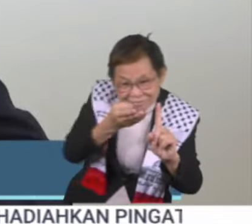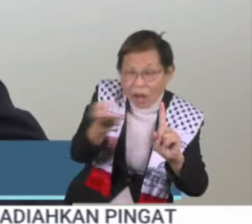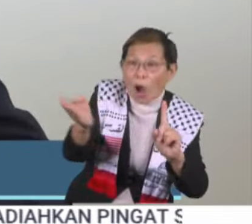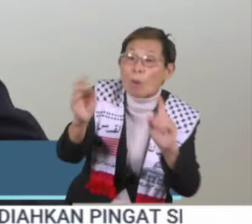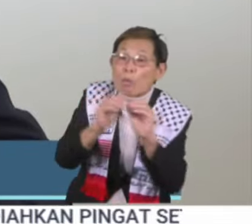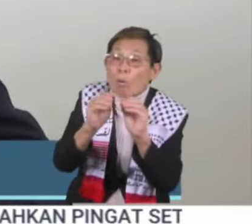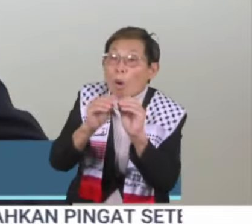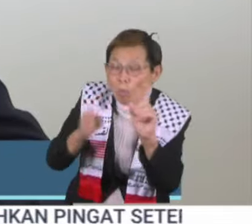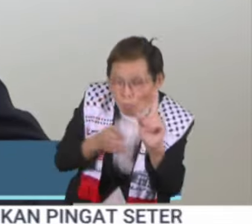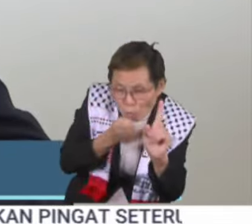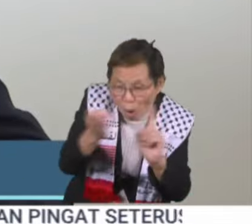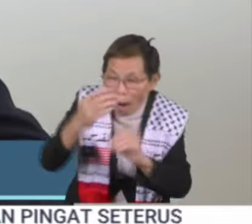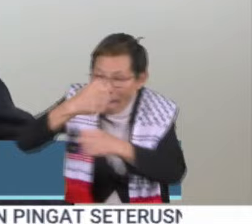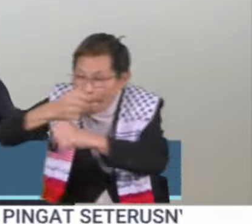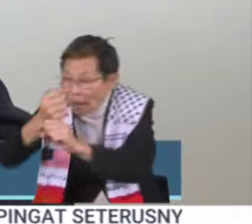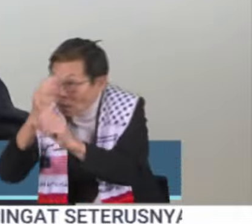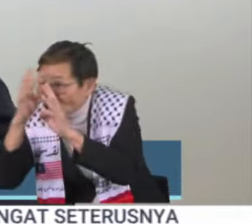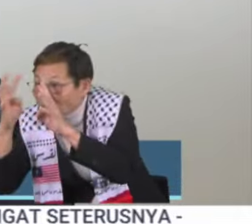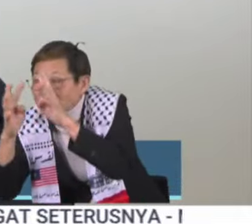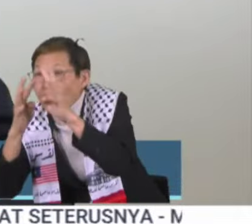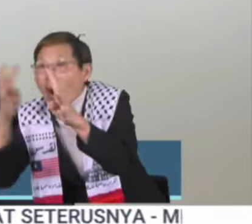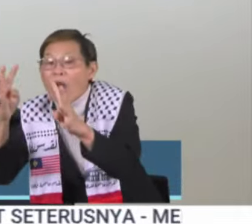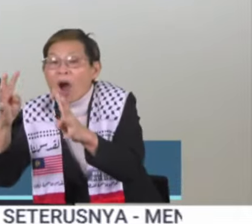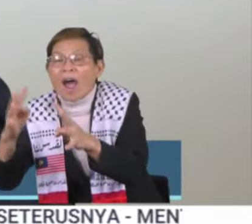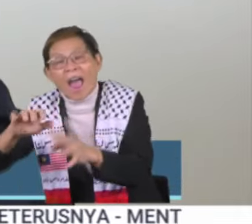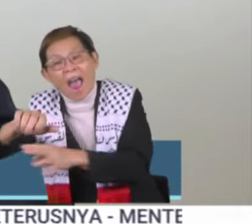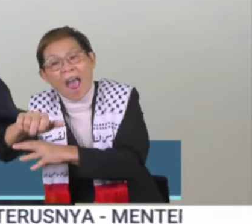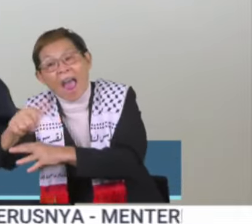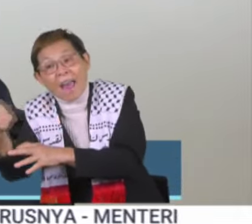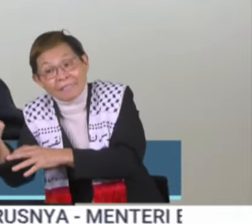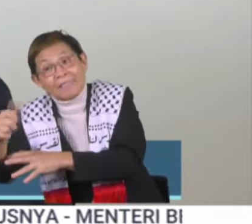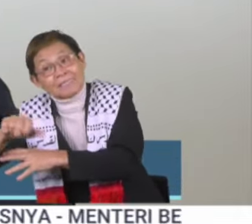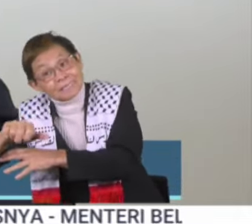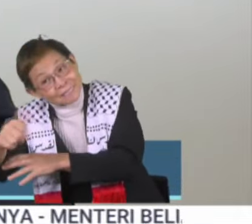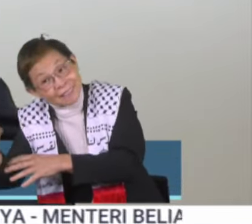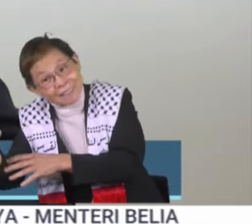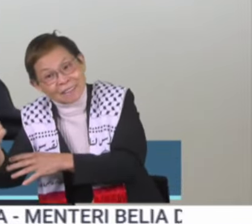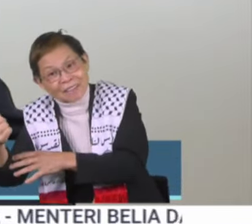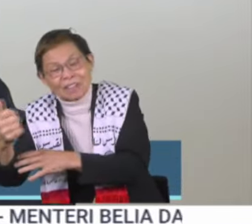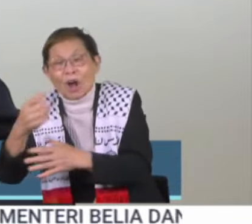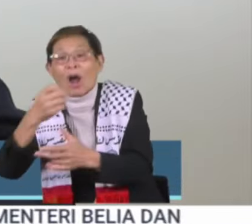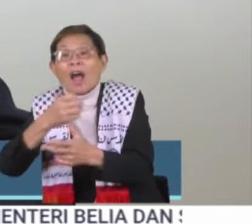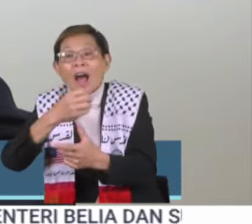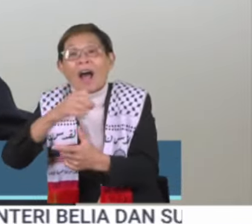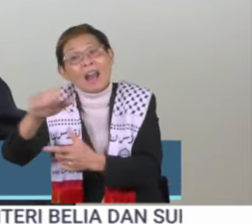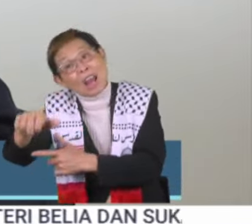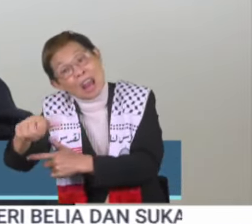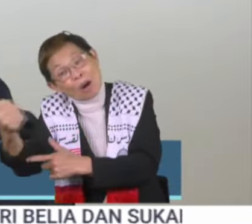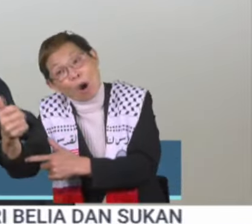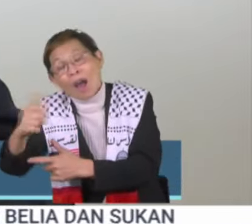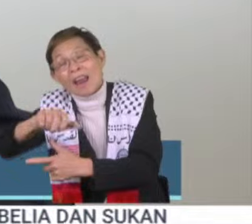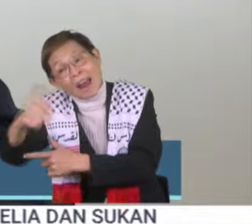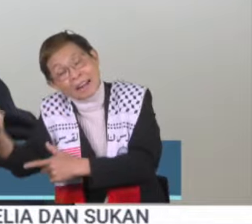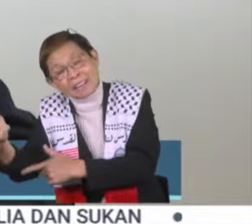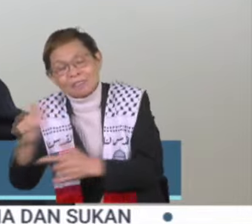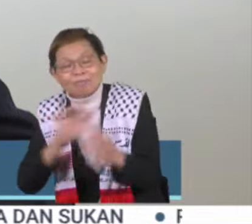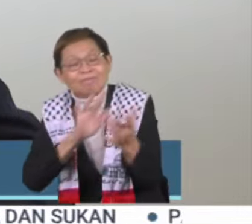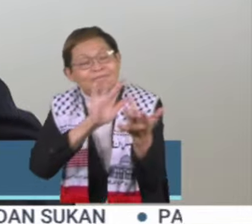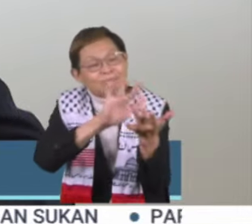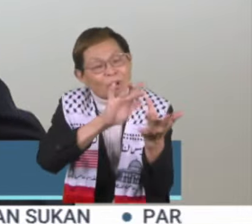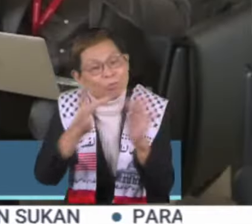know, the creating another you know, sort of options of